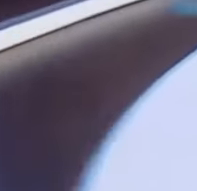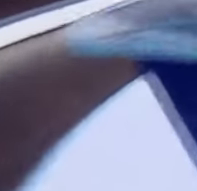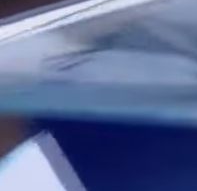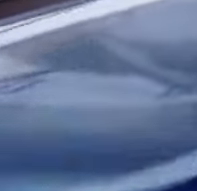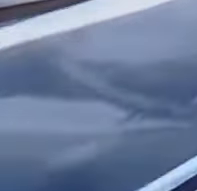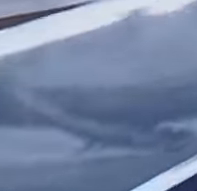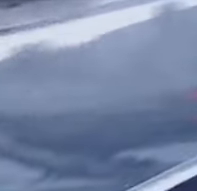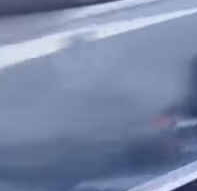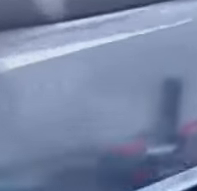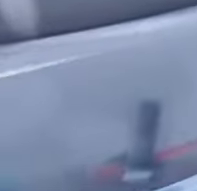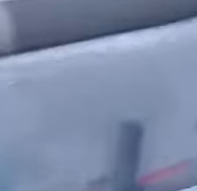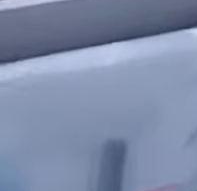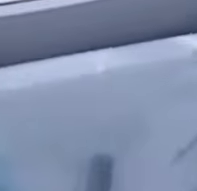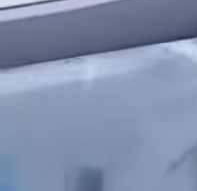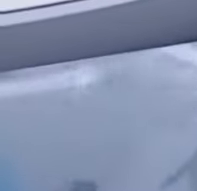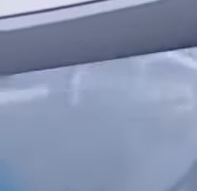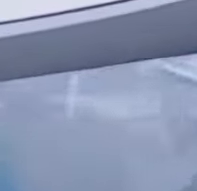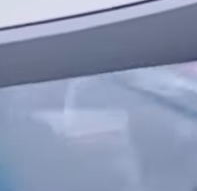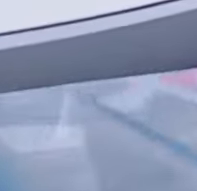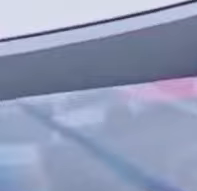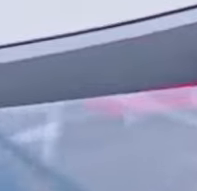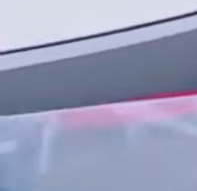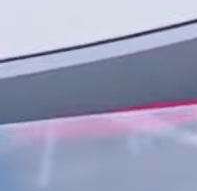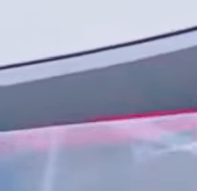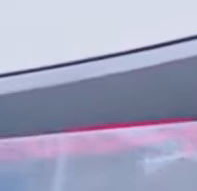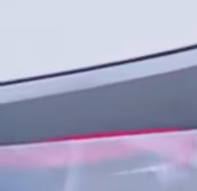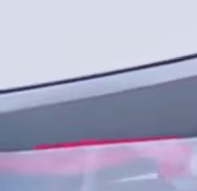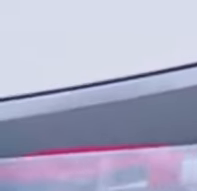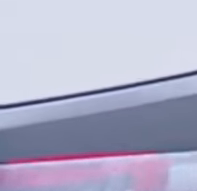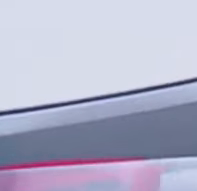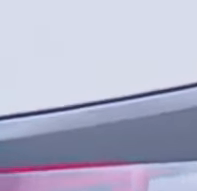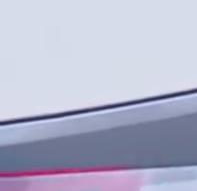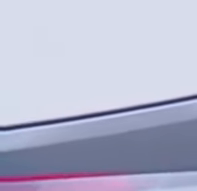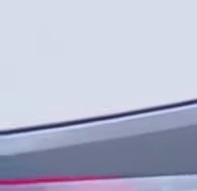მოგესალმებით, უყურებთ მომბეს 6-საათზე. სტუდიაში ლიზა ციკლაური მუშაობს. გამოშვებაში თქვენ ნახავთ.